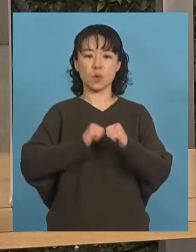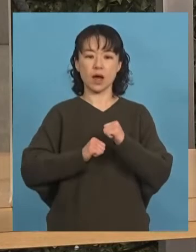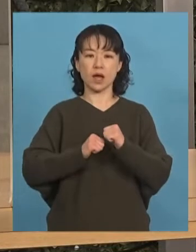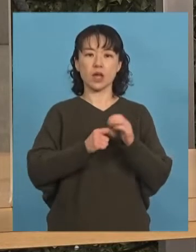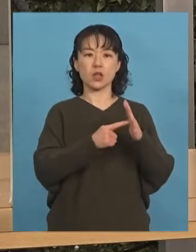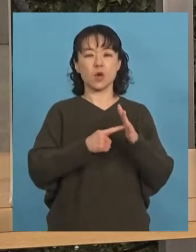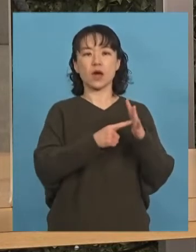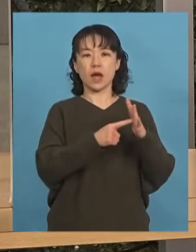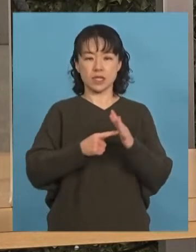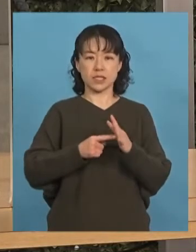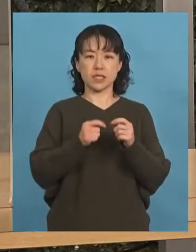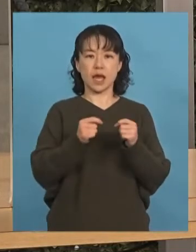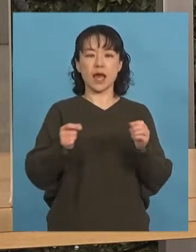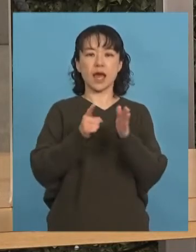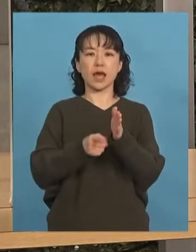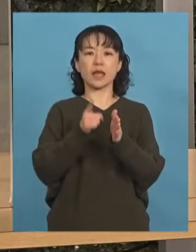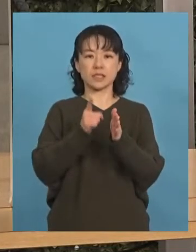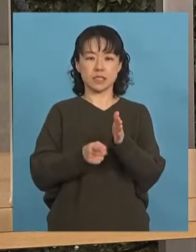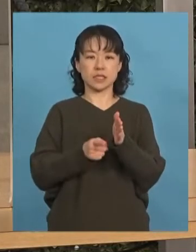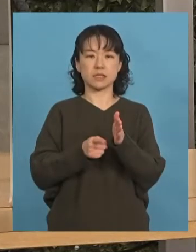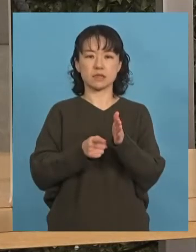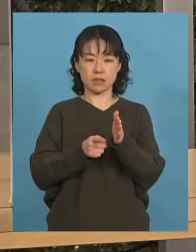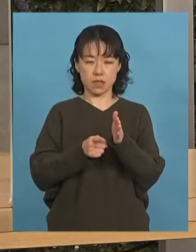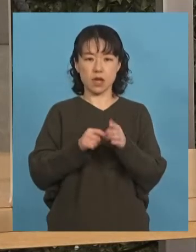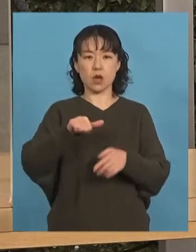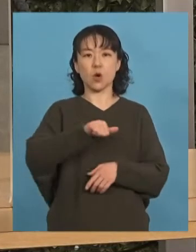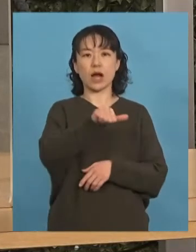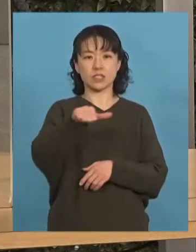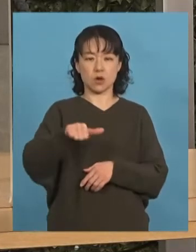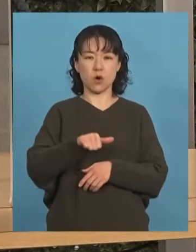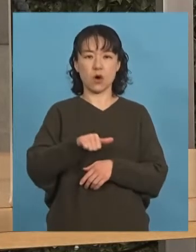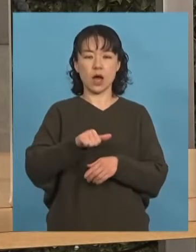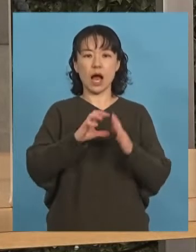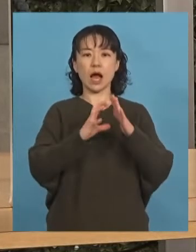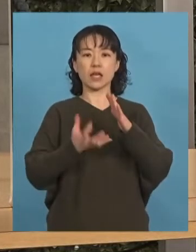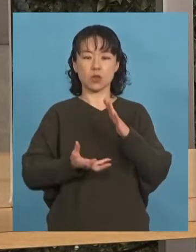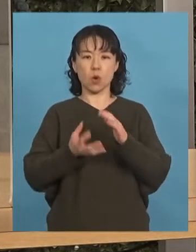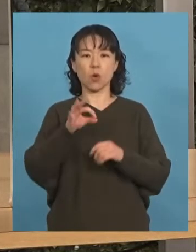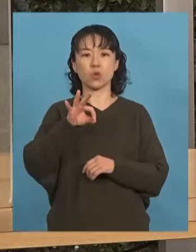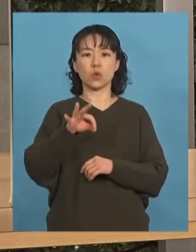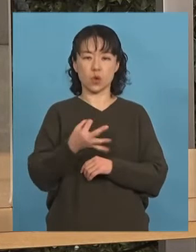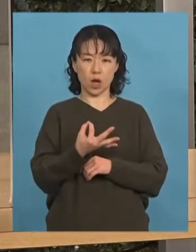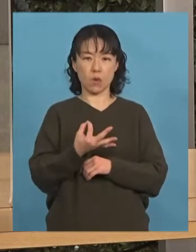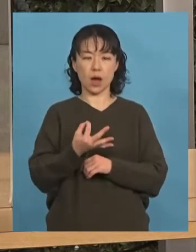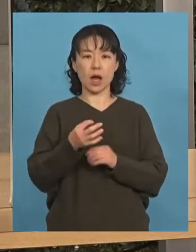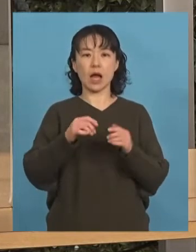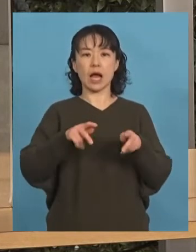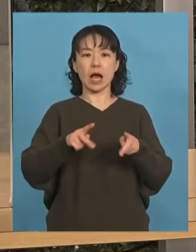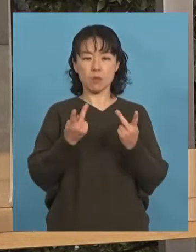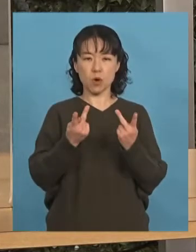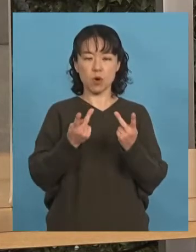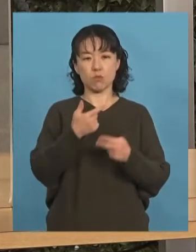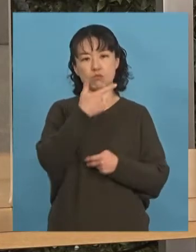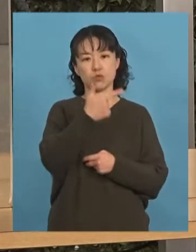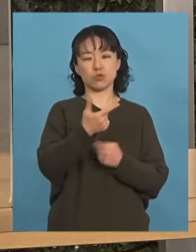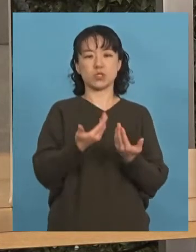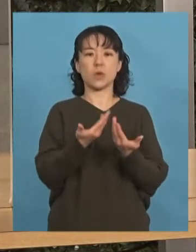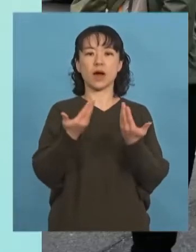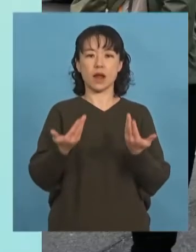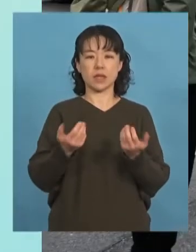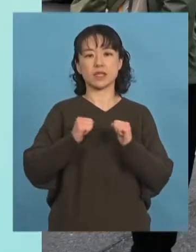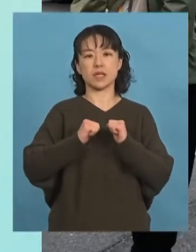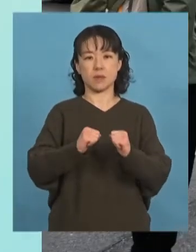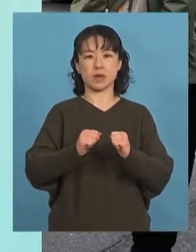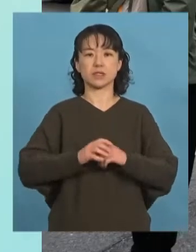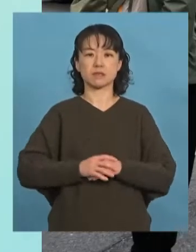妖怪地、永源寺、五箇所、愛東、能登は、蒲生の6つに分かれて実施しております